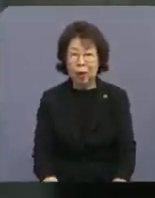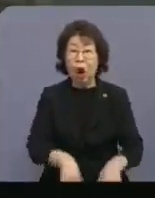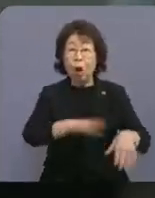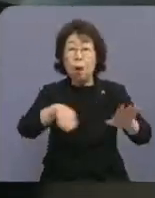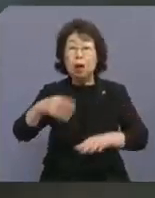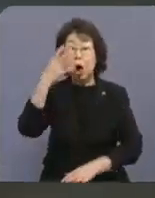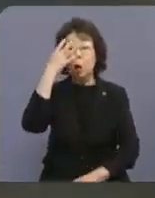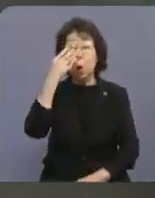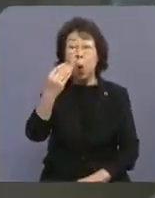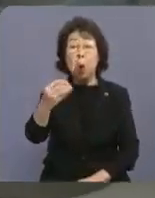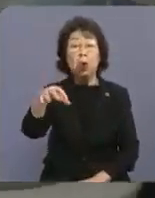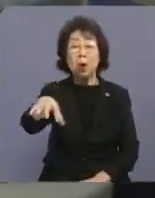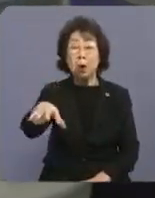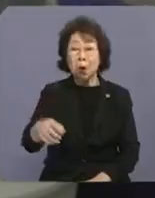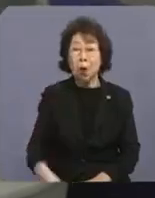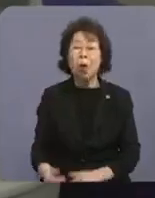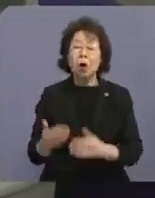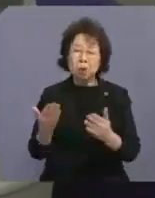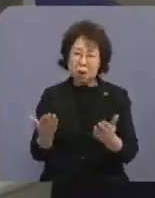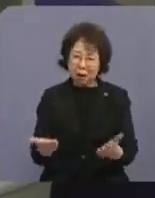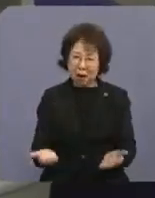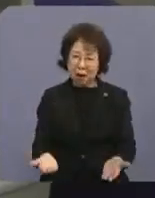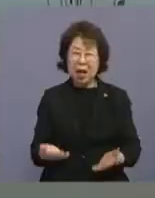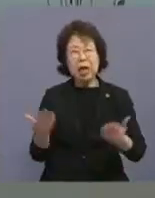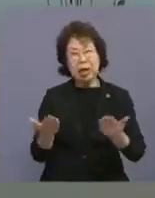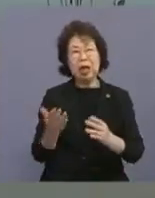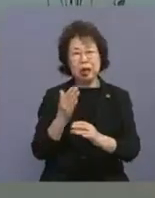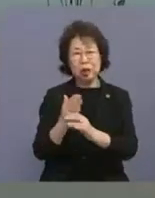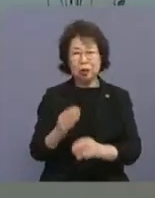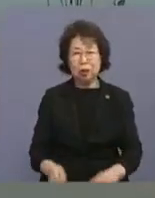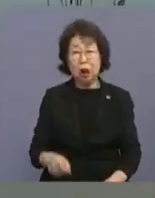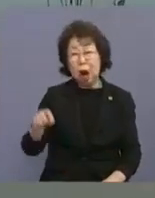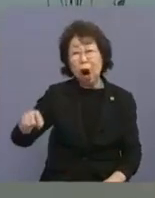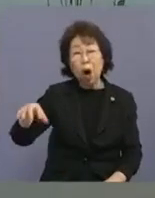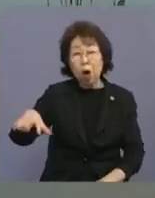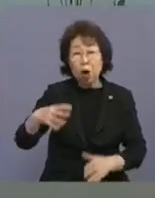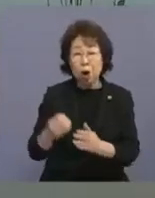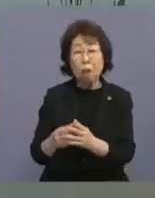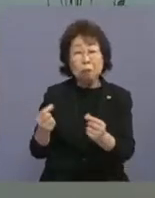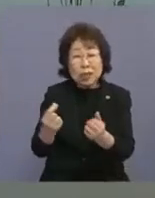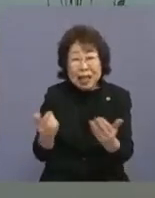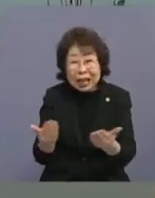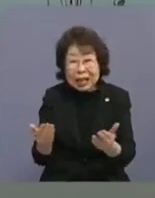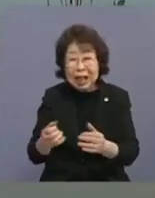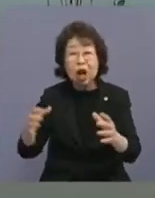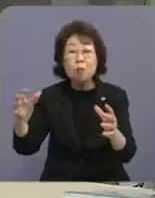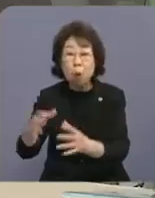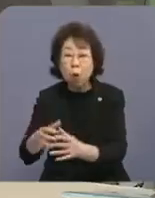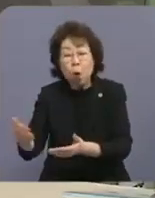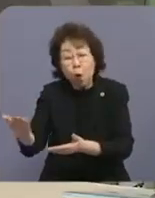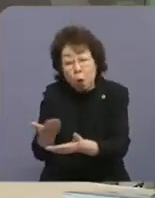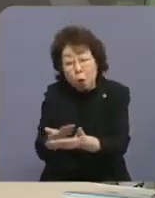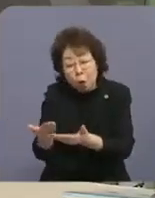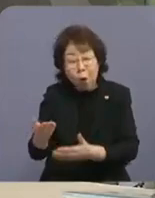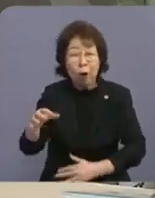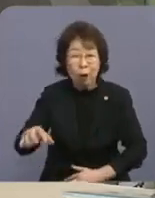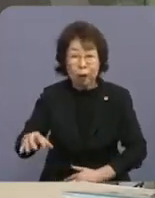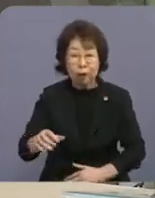바다가 보이는 공간에서 편안하게 일에 몰두합니다. 한쪽에서는 비슷한 직업을 가진 사람들이 교류의 장을